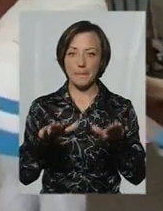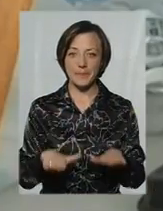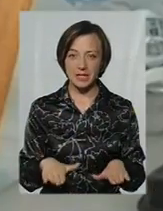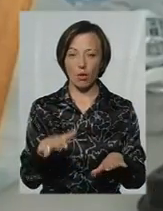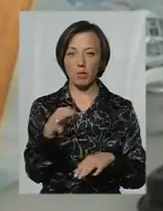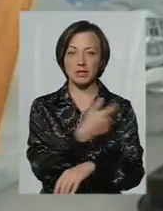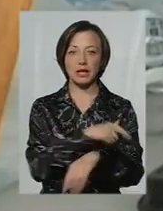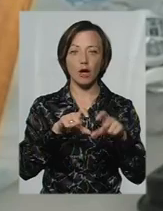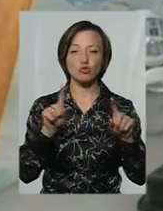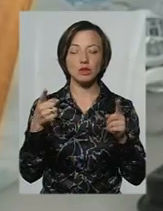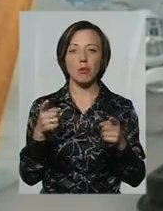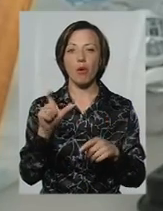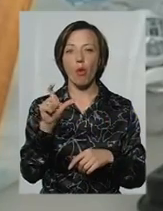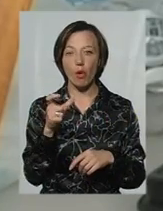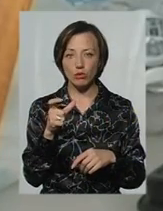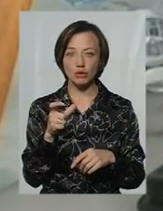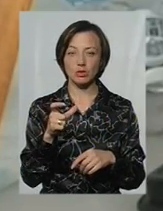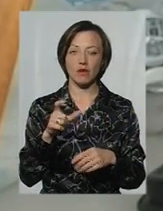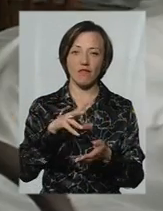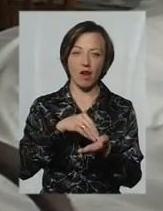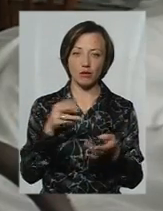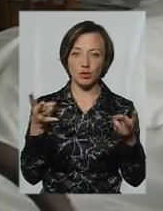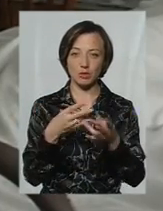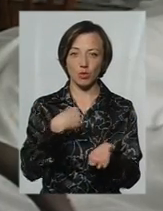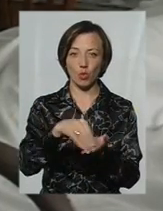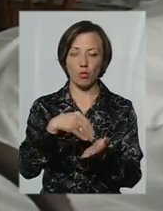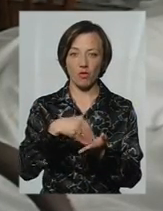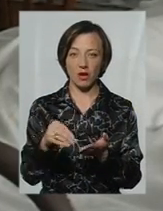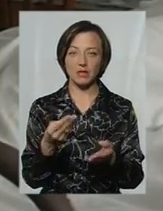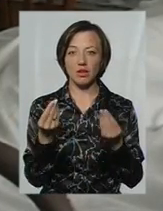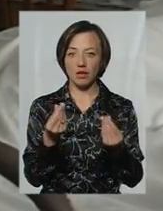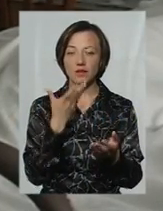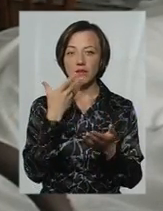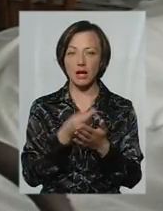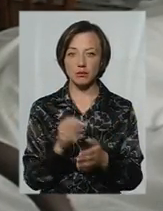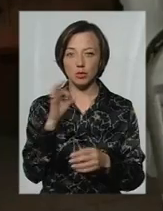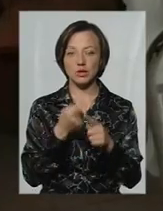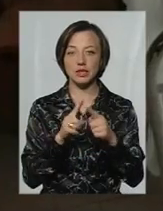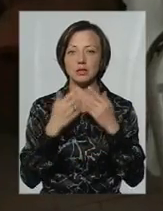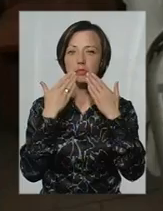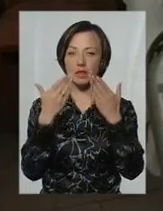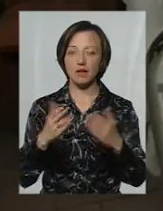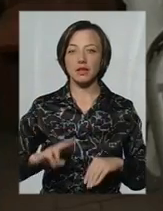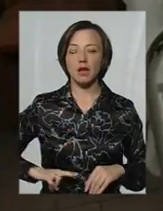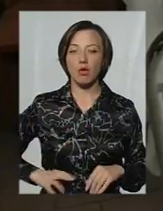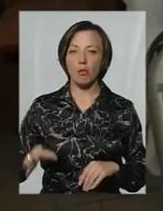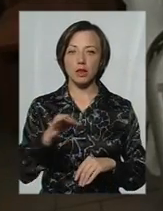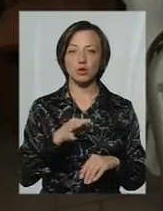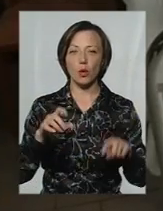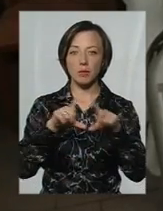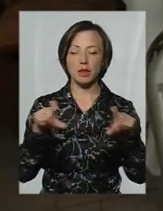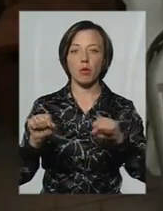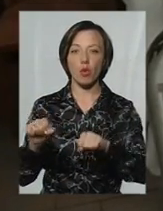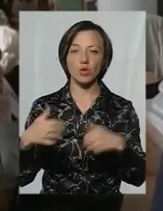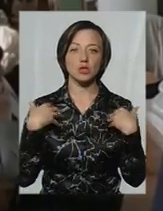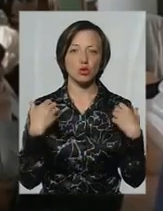Та чому там навіть голочку, пробірку і ватку потрібно купувати за власні гроші? Про це ми запитали у директора обласного департаменту